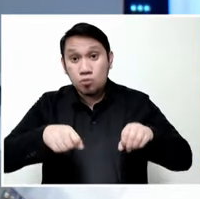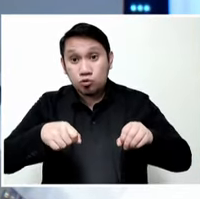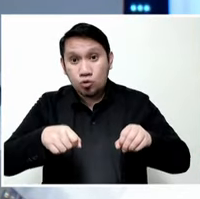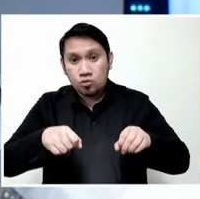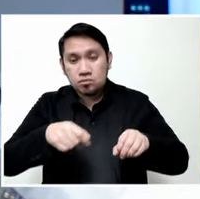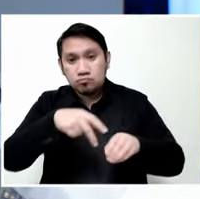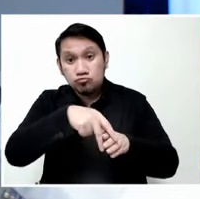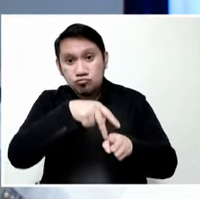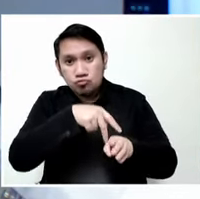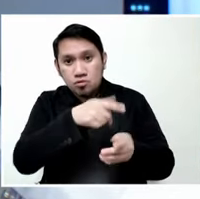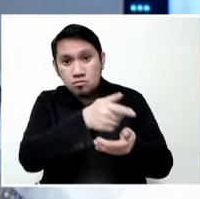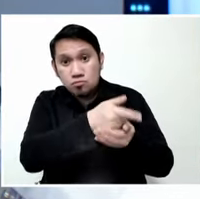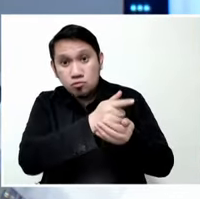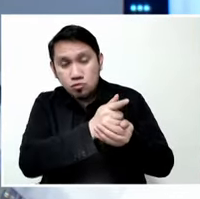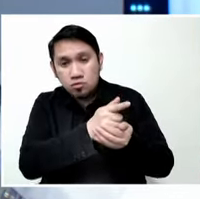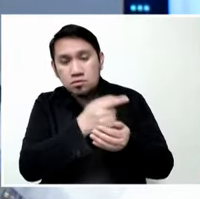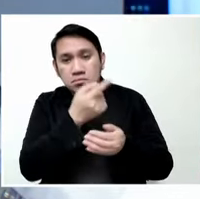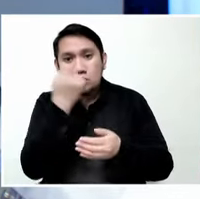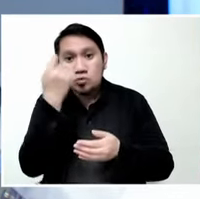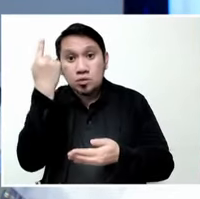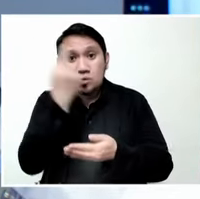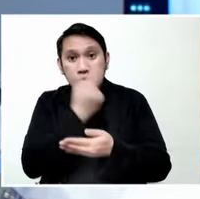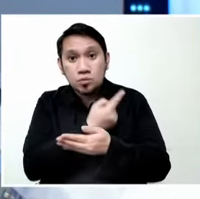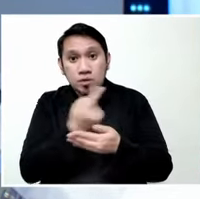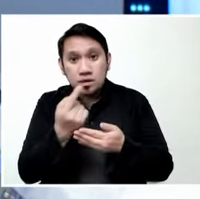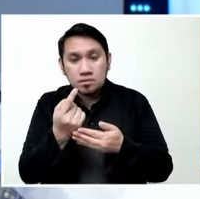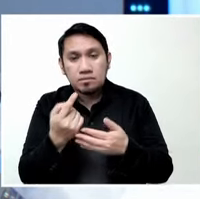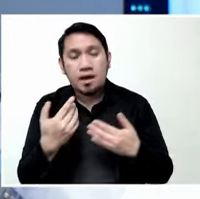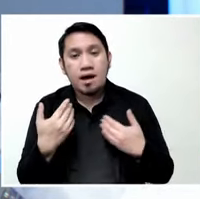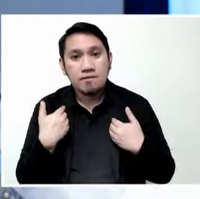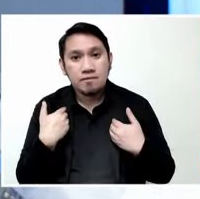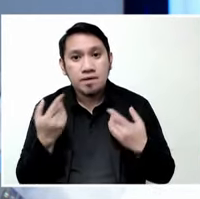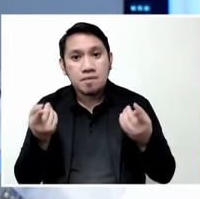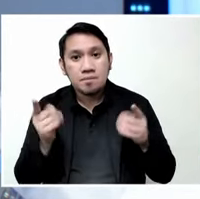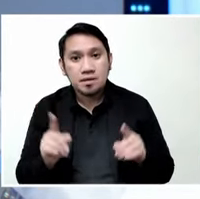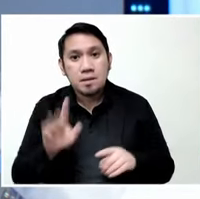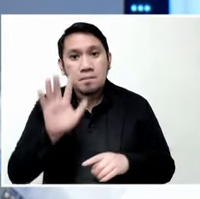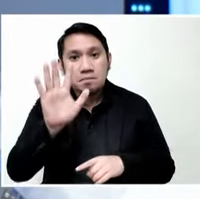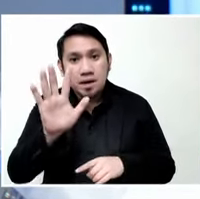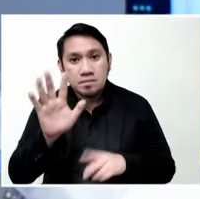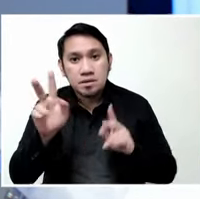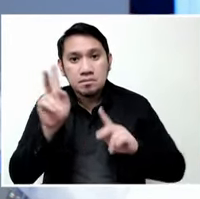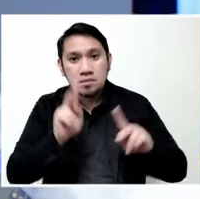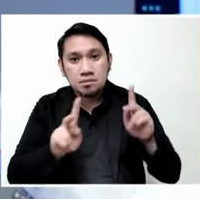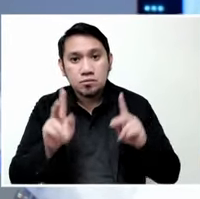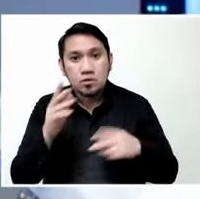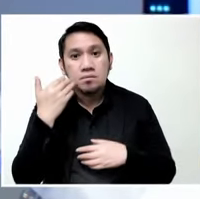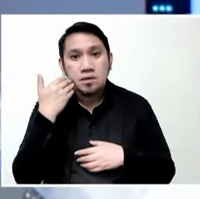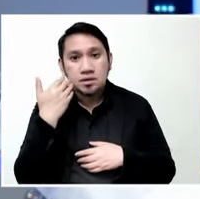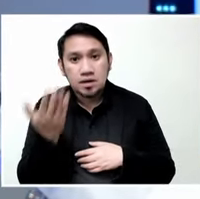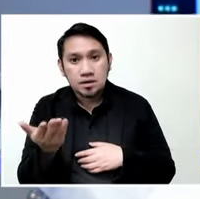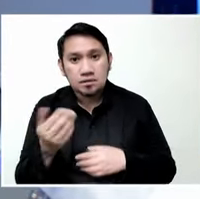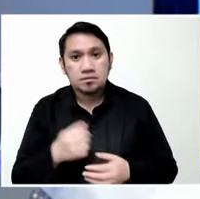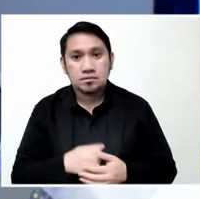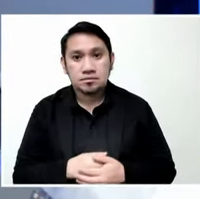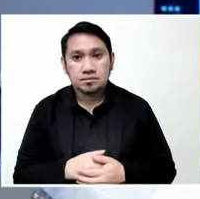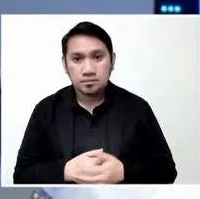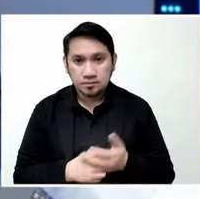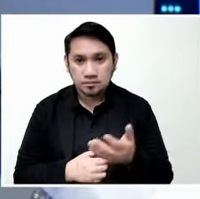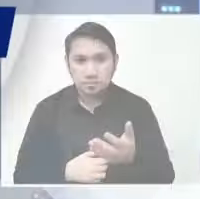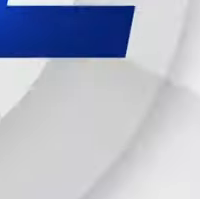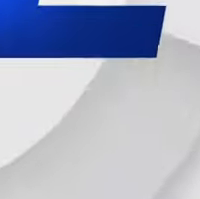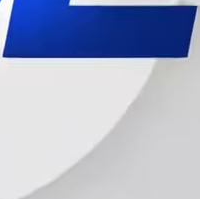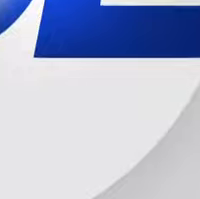lamang ng isang linggo, ay lima na ang naitalang napatay sa kanilang lugar. Nagpa-patrol Dennis Datu.